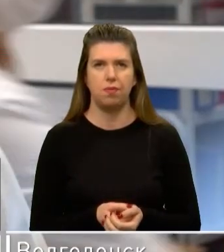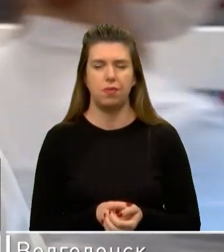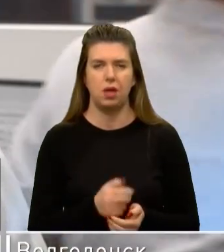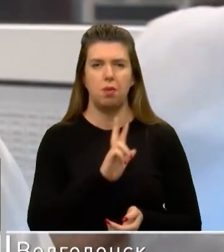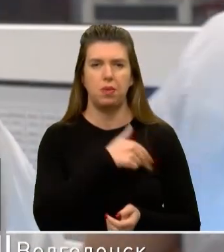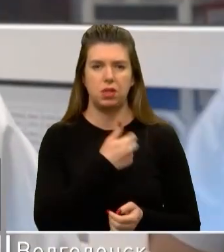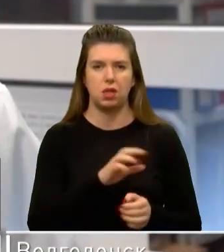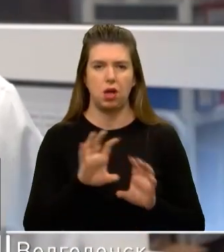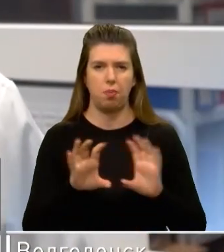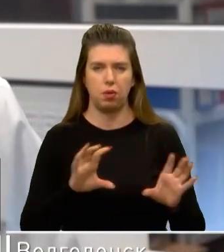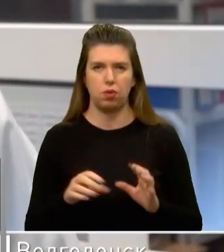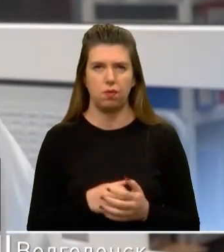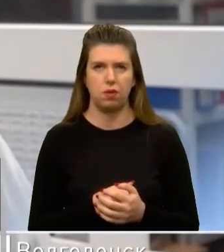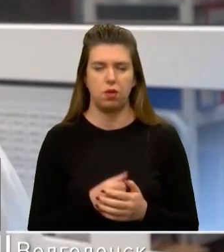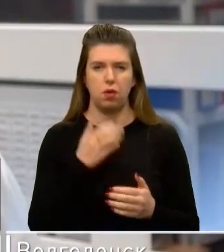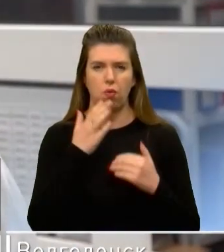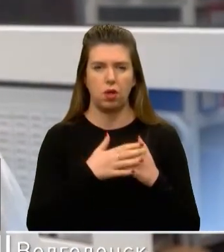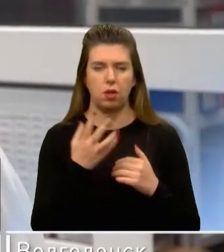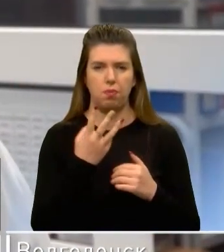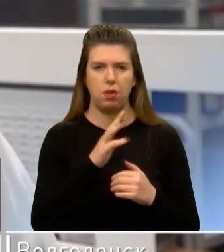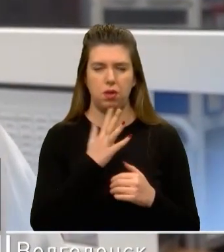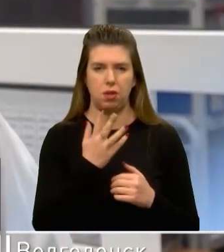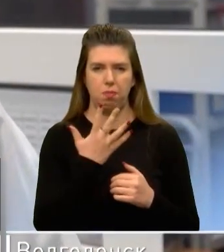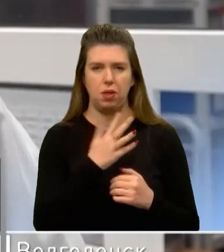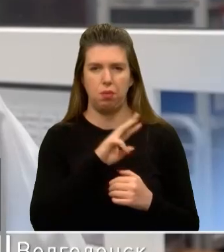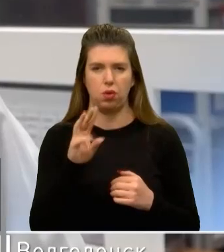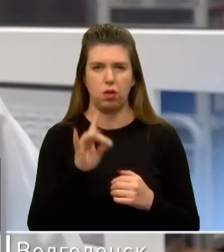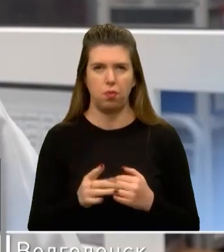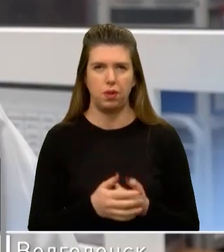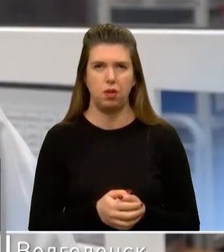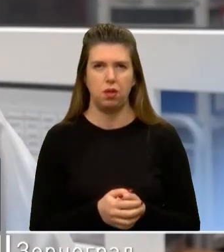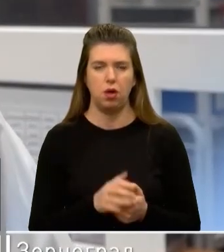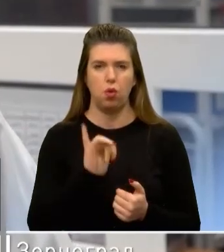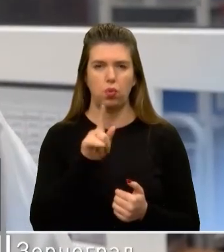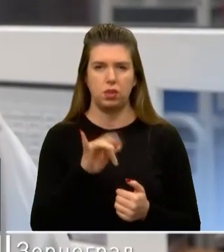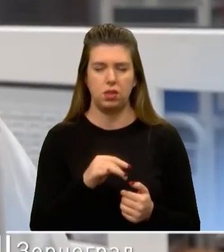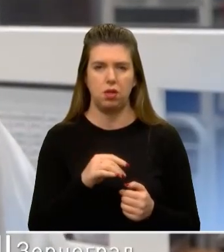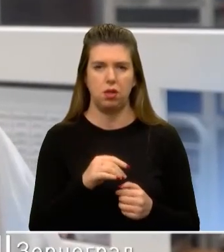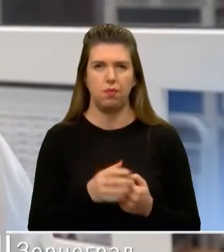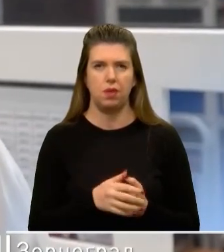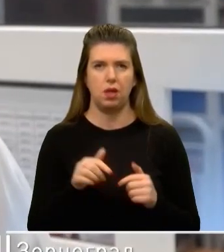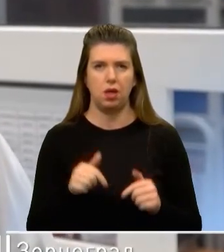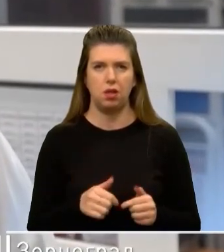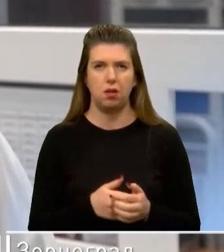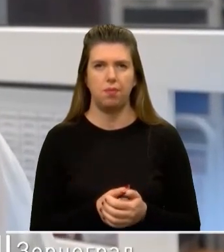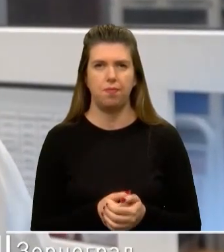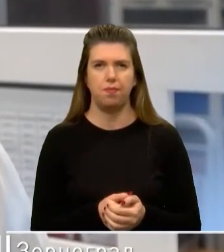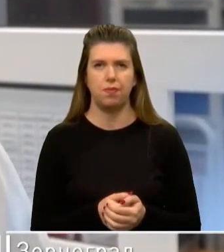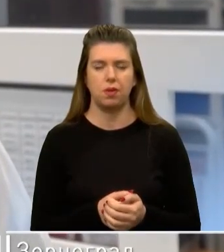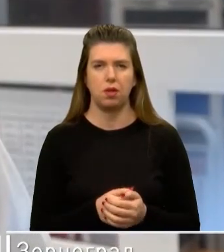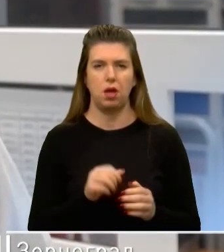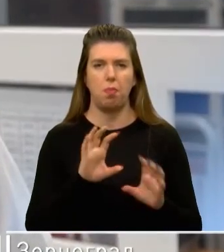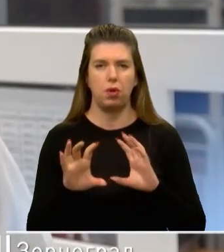медицинское оборудование на су более 5 млн руб это аппарат УЗИ аппарат УЗИ это